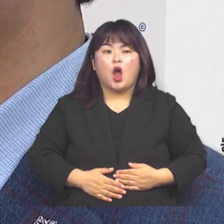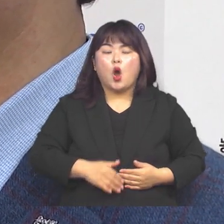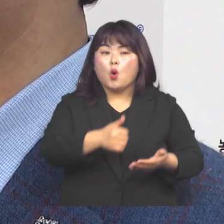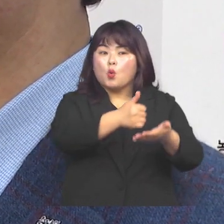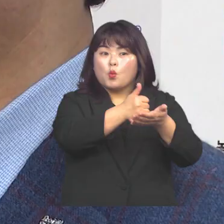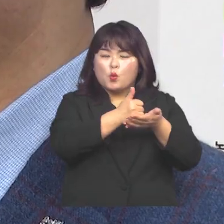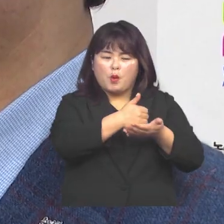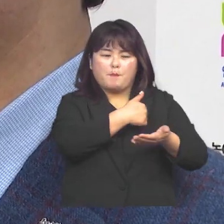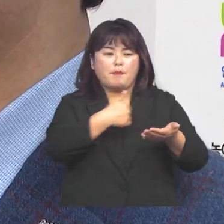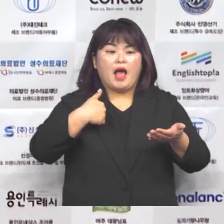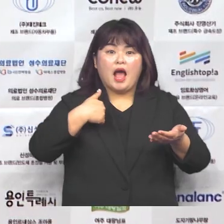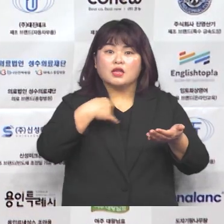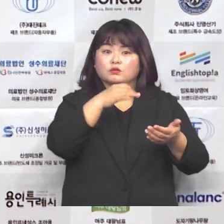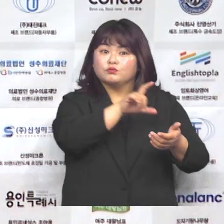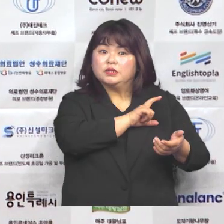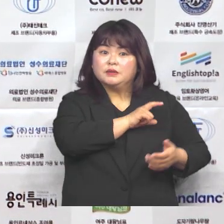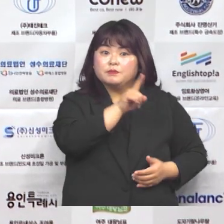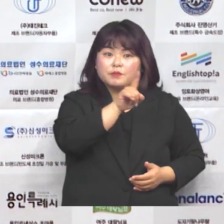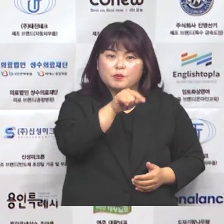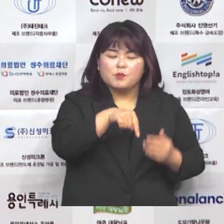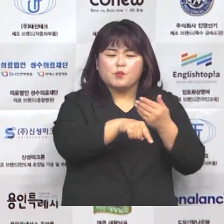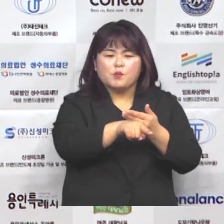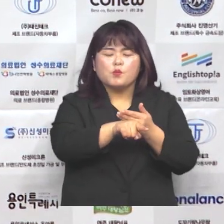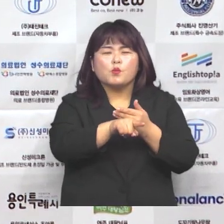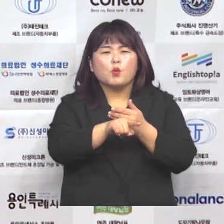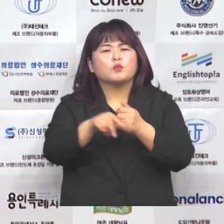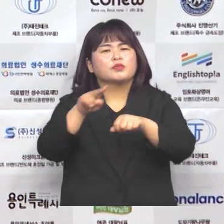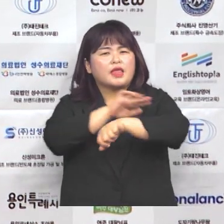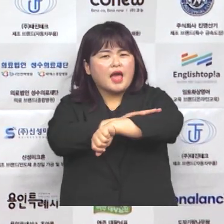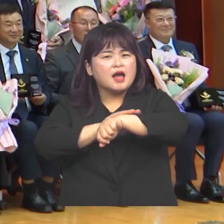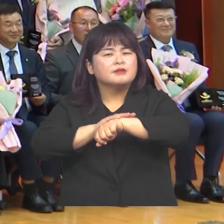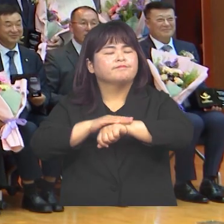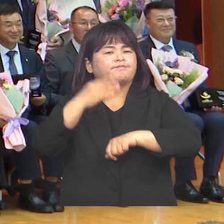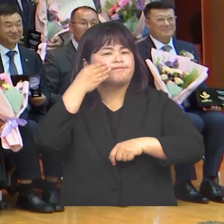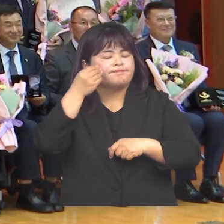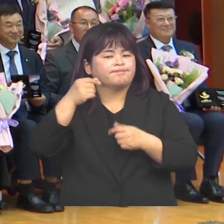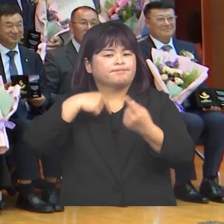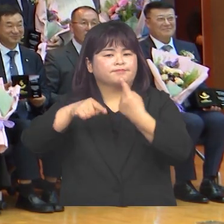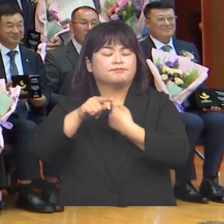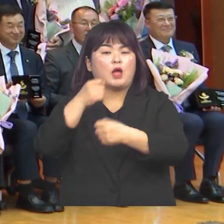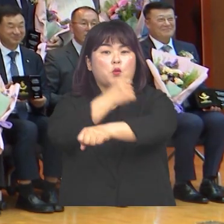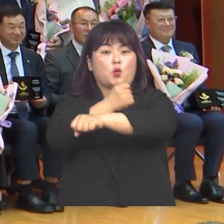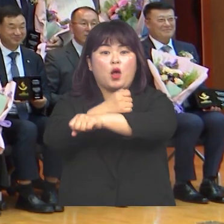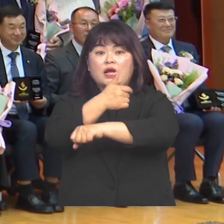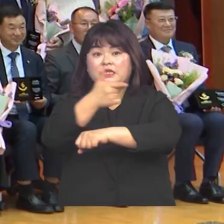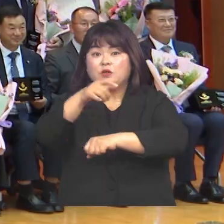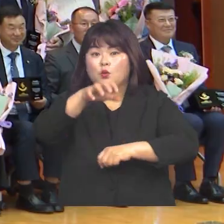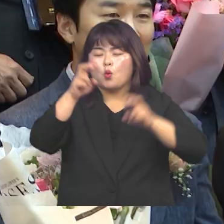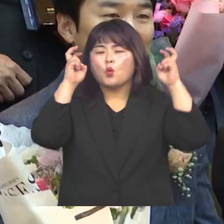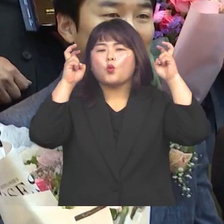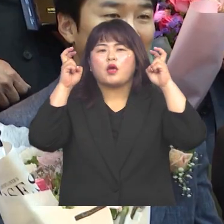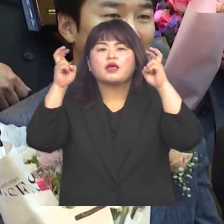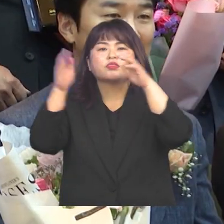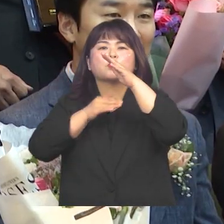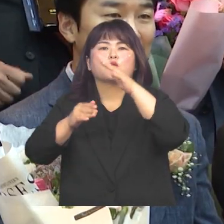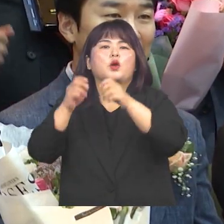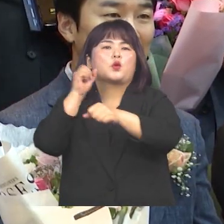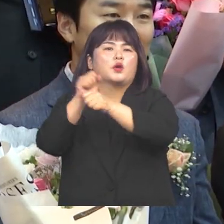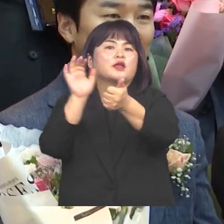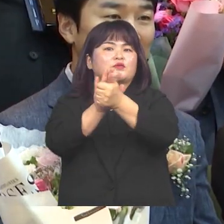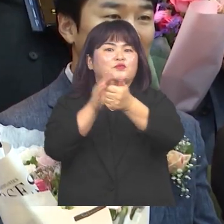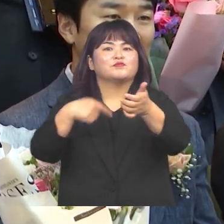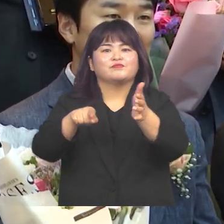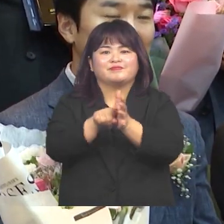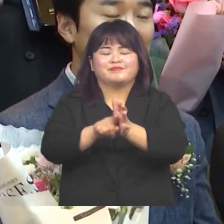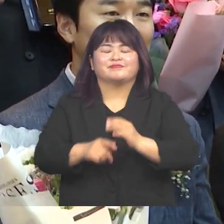만족 브랜드 대상은 가치 있는 브랜드로 건전한 소비 문화를 조성하고 경제 발전에 이바지한 기업이나 기관들을 응원하기 위한